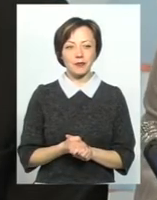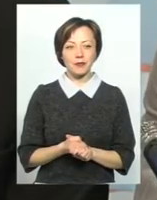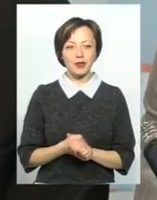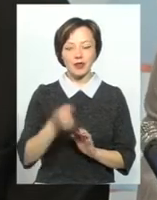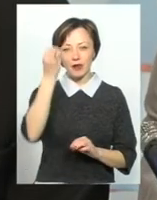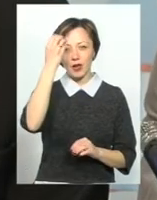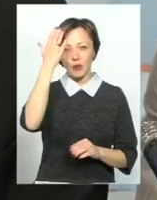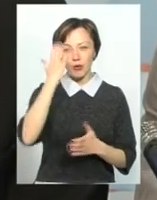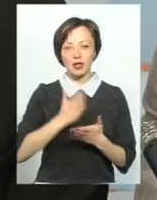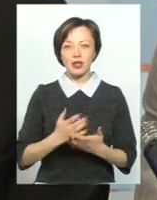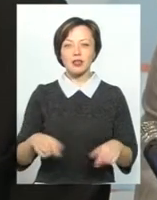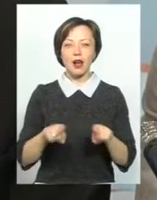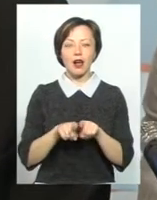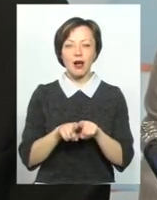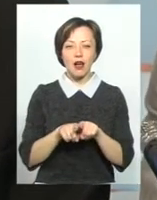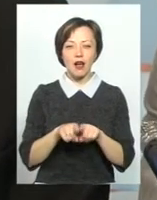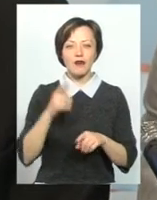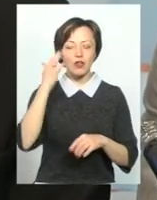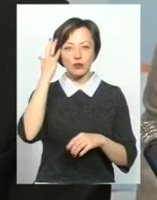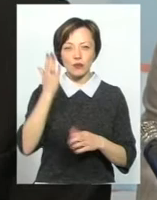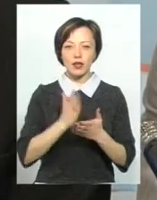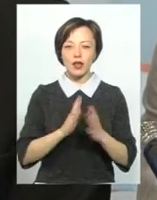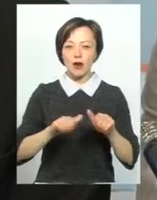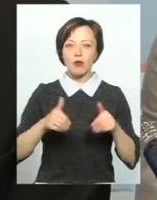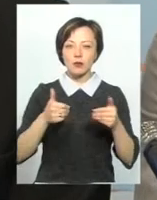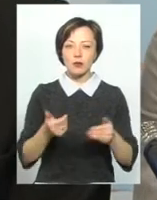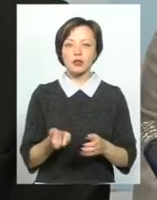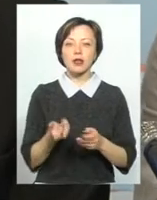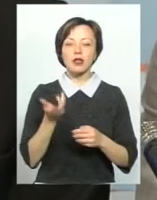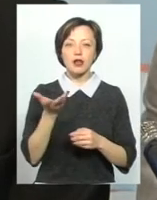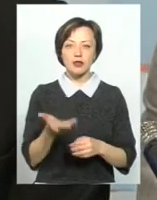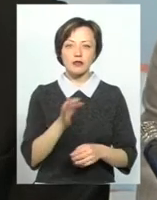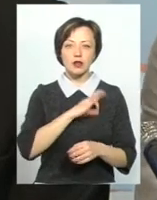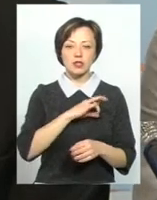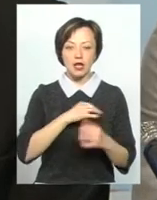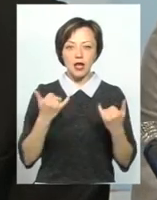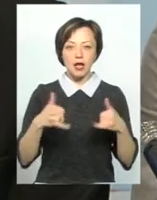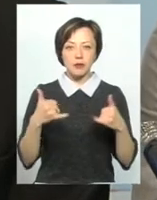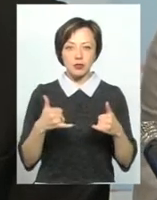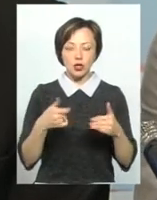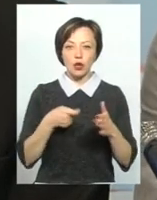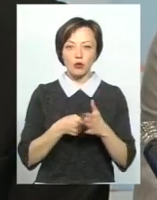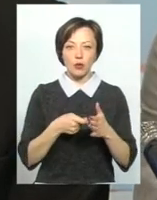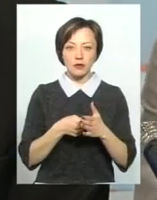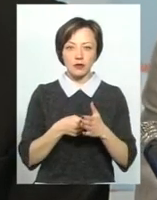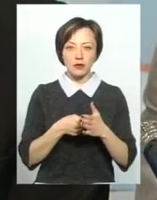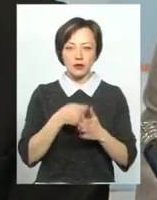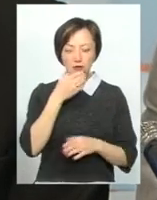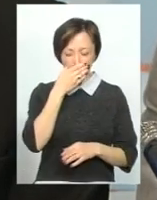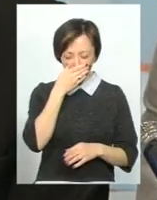Японії є така філософія, от є рекомендована кількість використання певних хімічних добрив. В